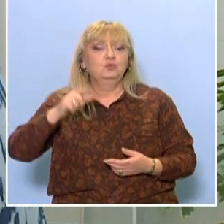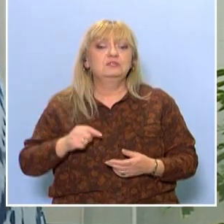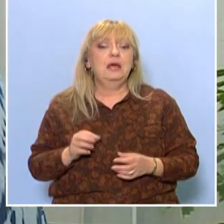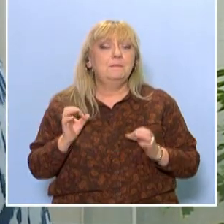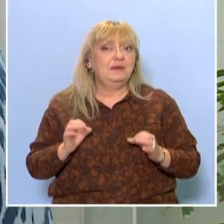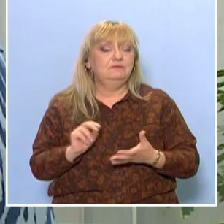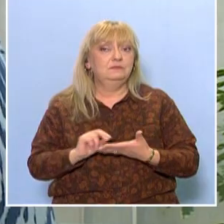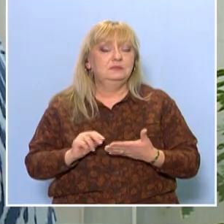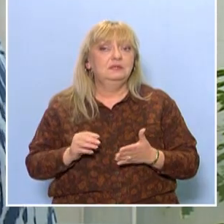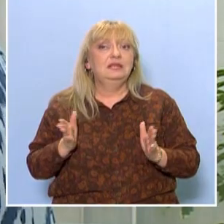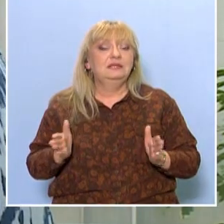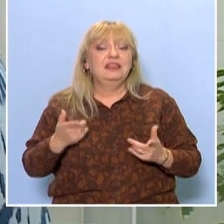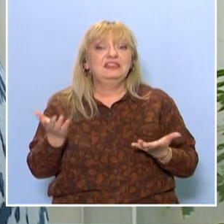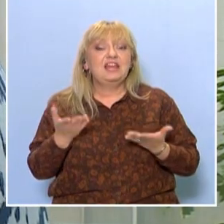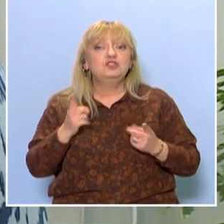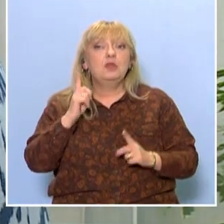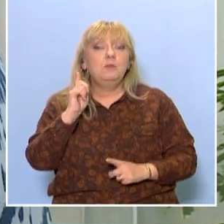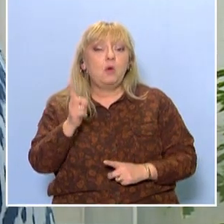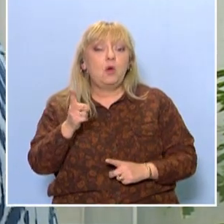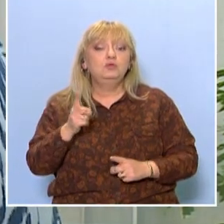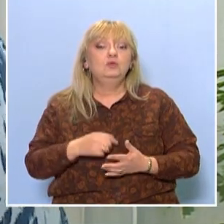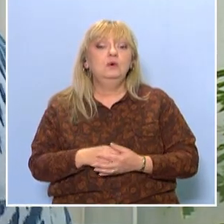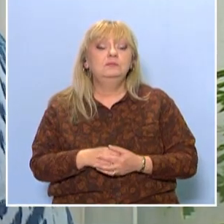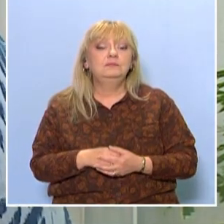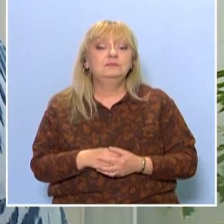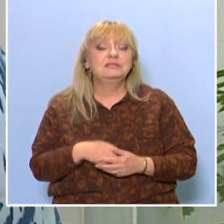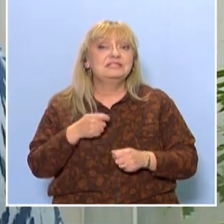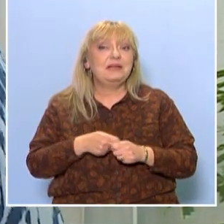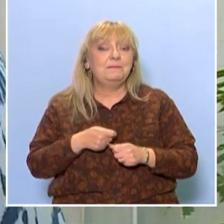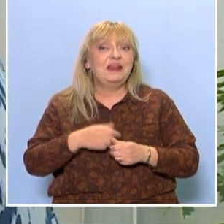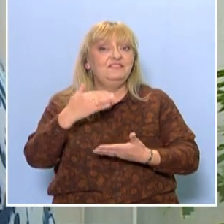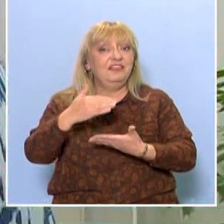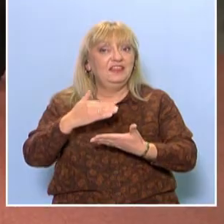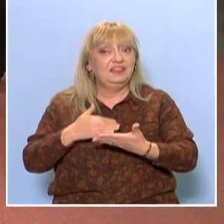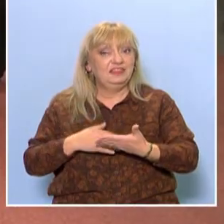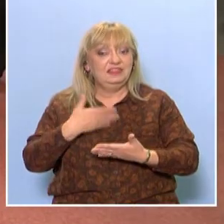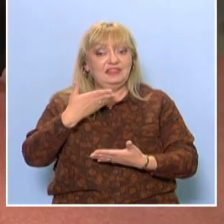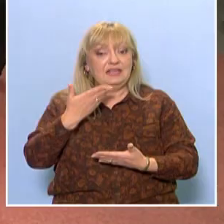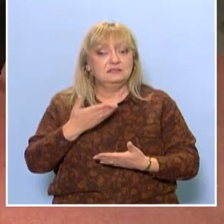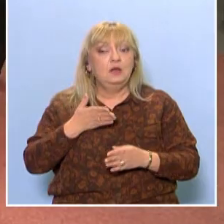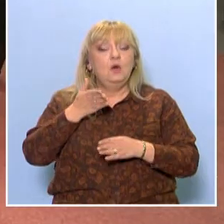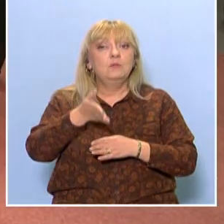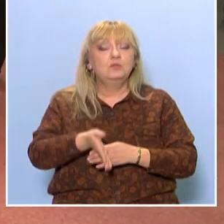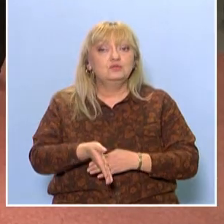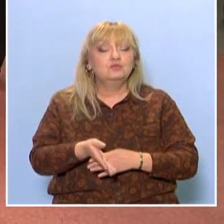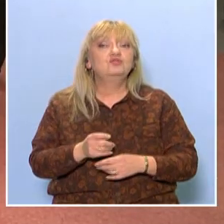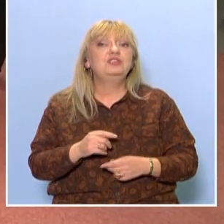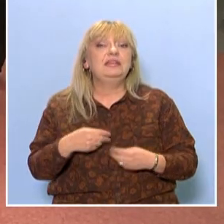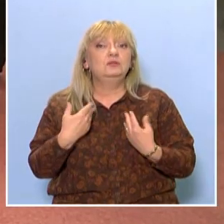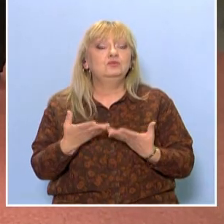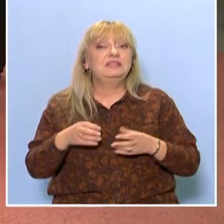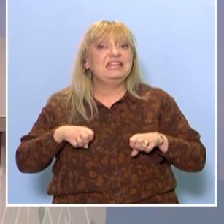най-вече структурата на текста, начина по който се структурира, се изгражда един текст. Посещението предостави възможност на